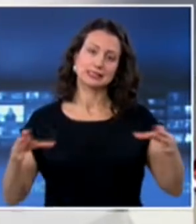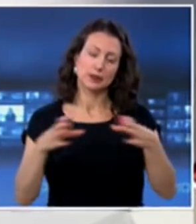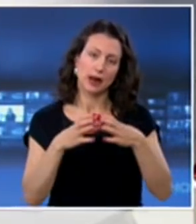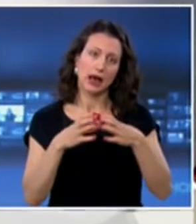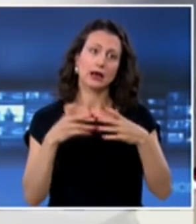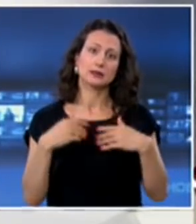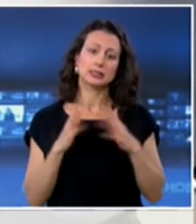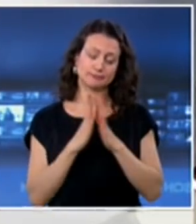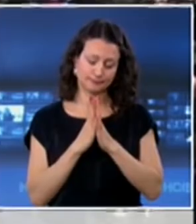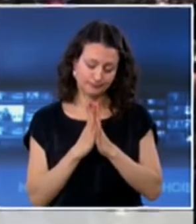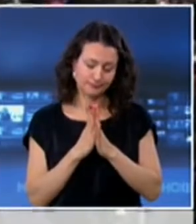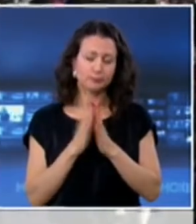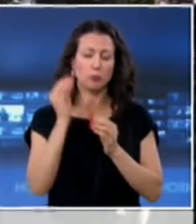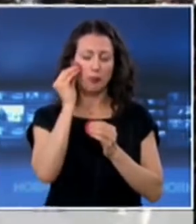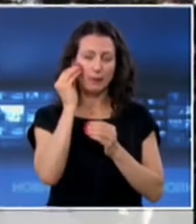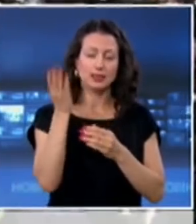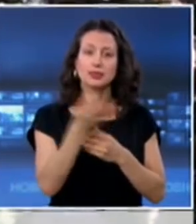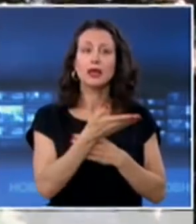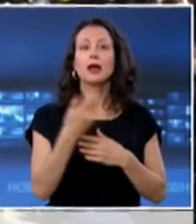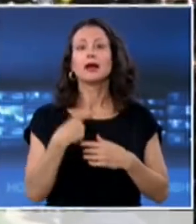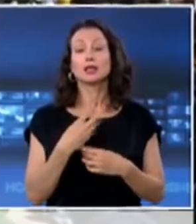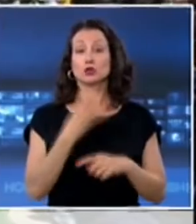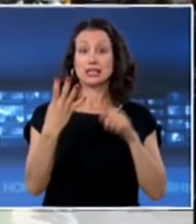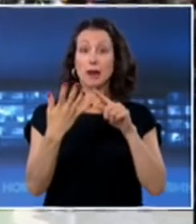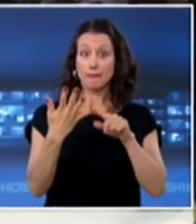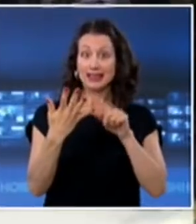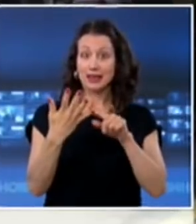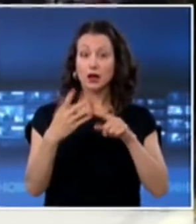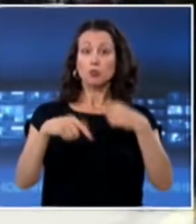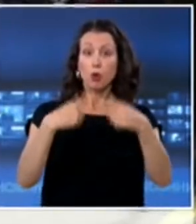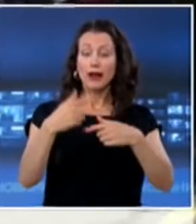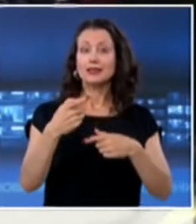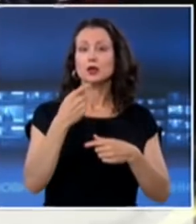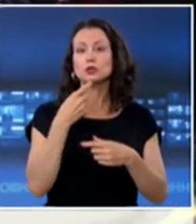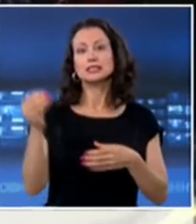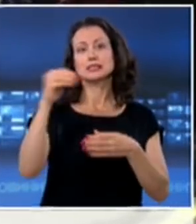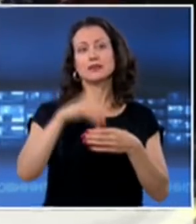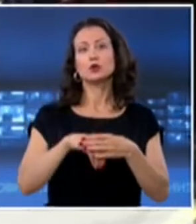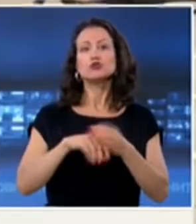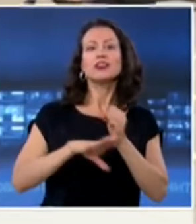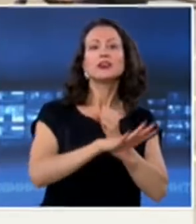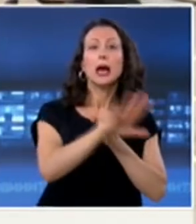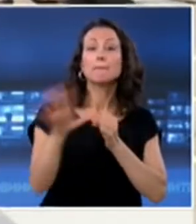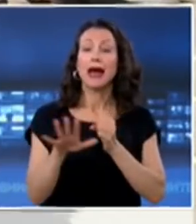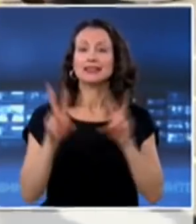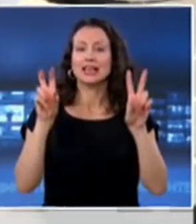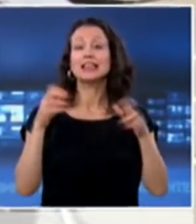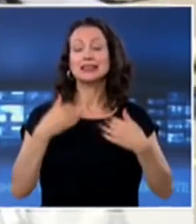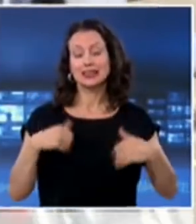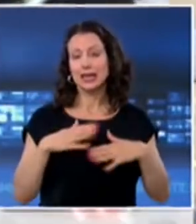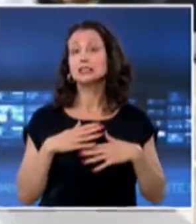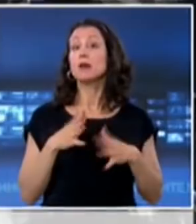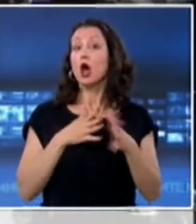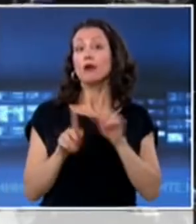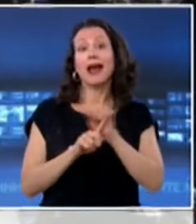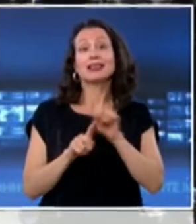този начин за пета поредна година се включиха в социалната мотокампания «Ние сме хора, а не донори». Организаторите за